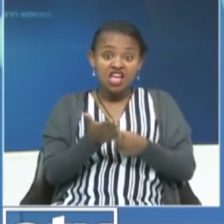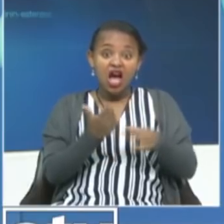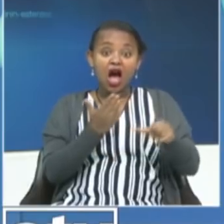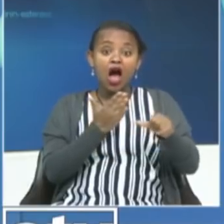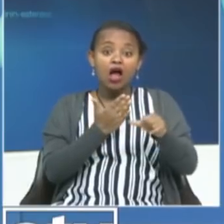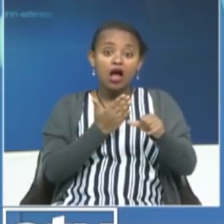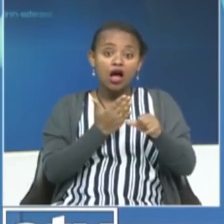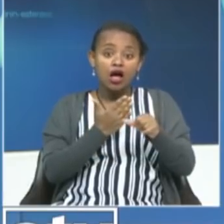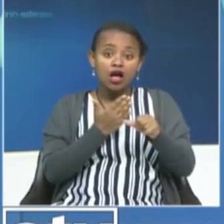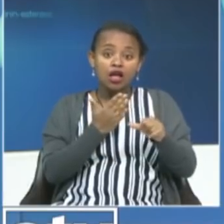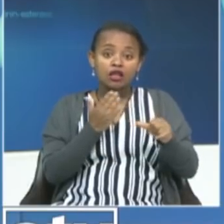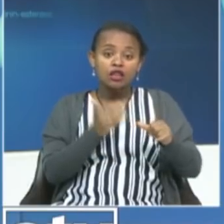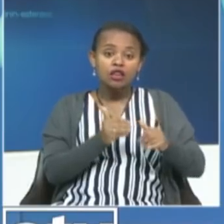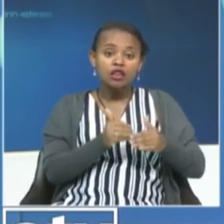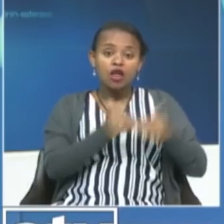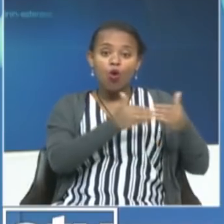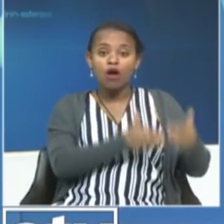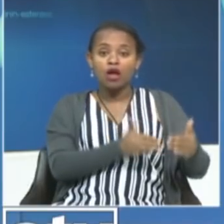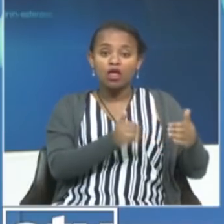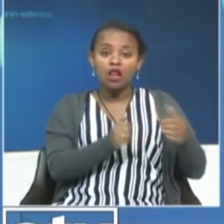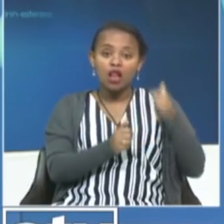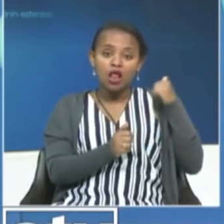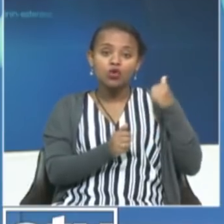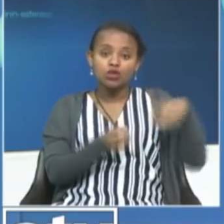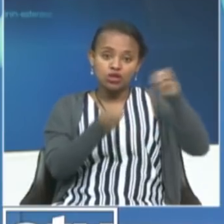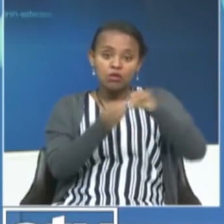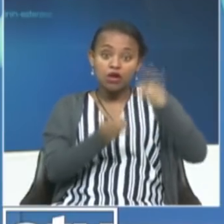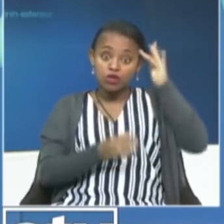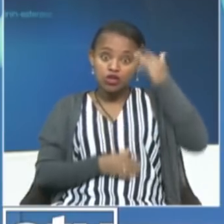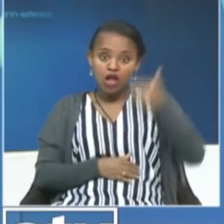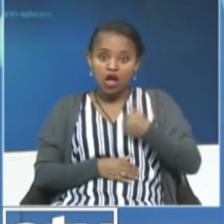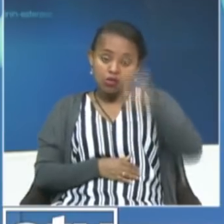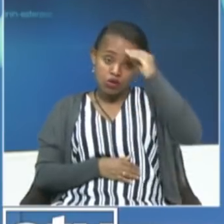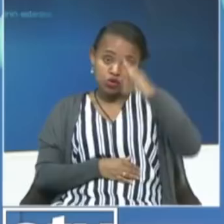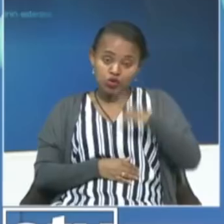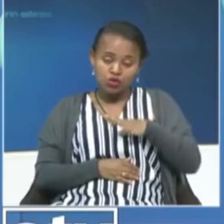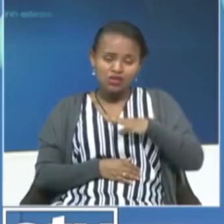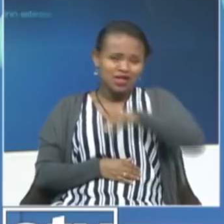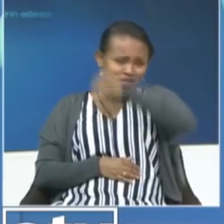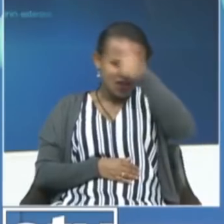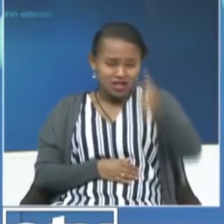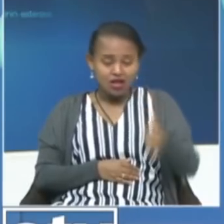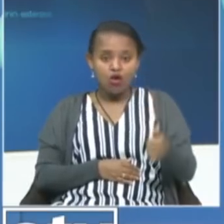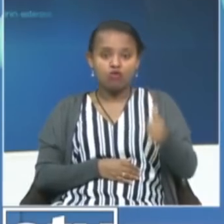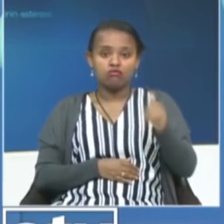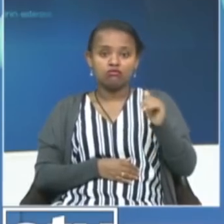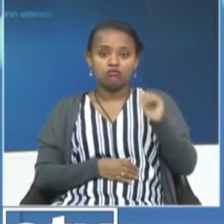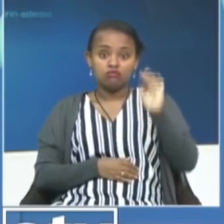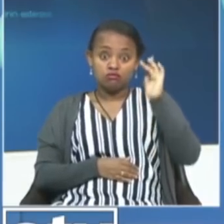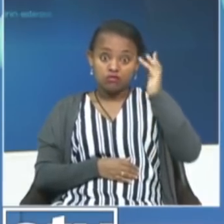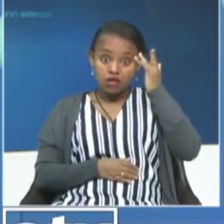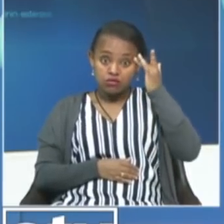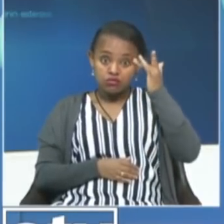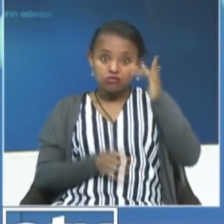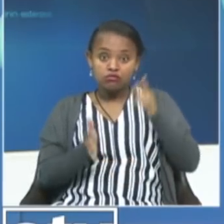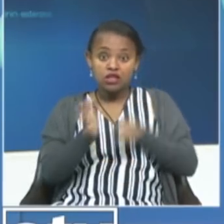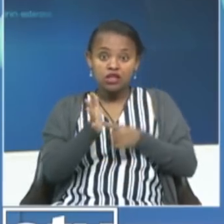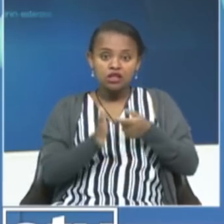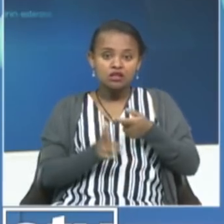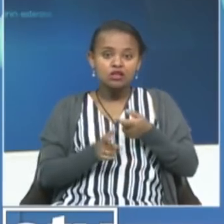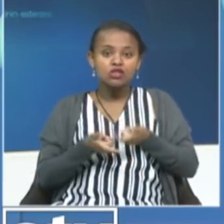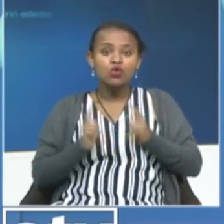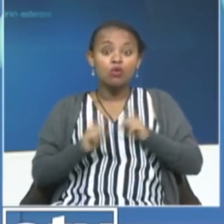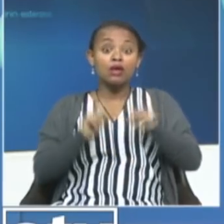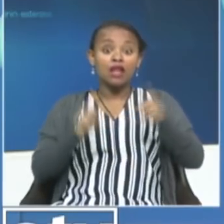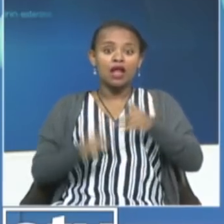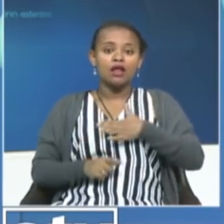አደጋ ተጓዳኝ በሽታ ያለባቸው ሰዎች የትኛውም አይነት ህመም ምልክት ሲኖር፣ በተለይ ትንፋሽ ማጠር ሲኖር